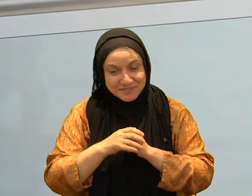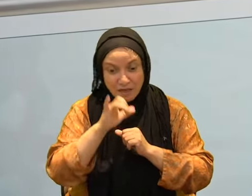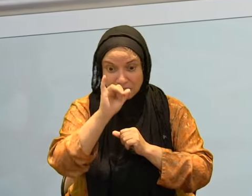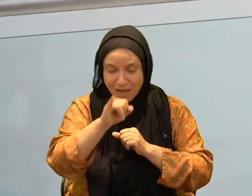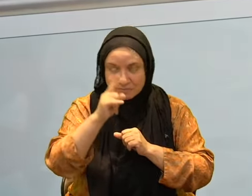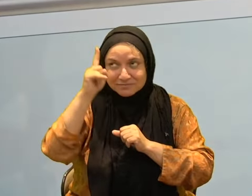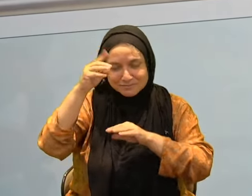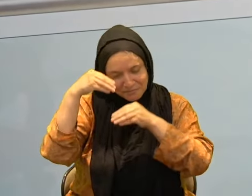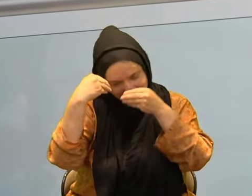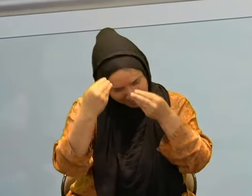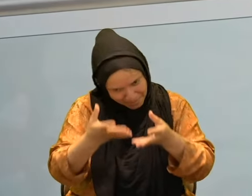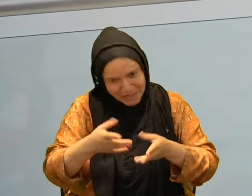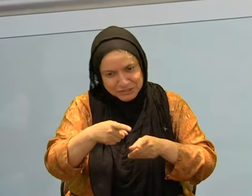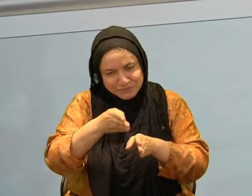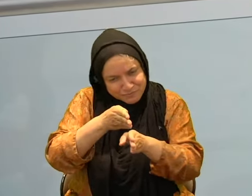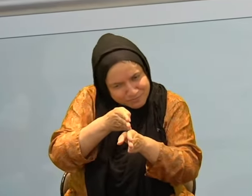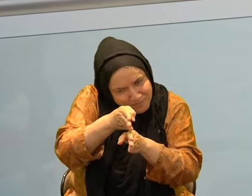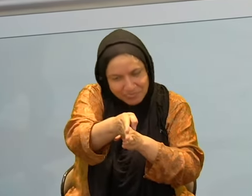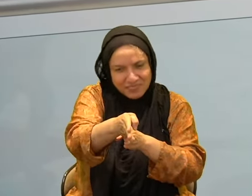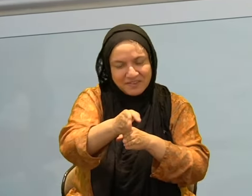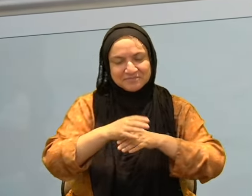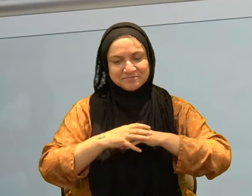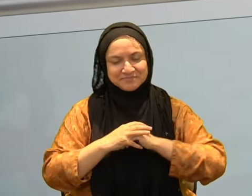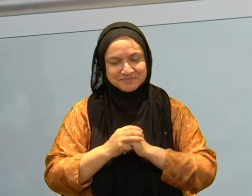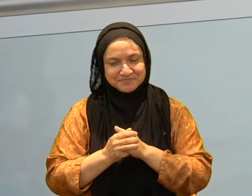فاستغفروا إنه هو الغفور الرحيم.